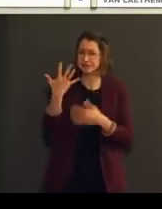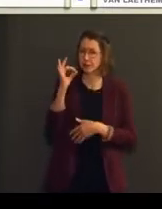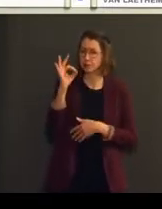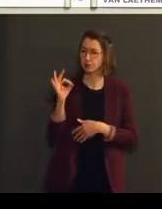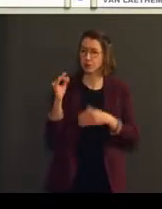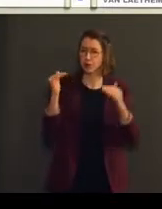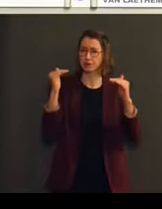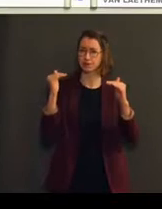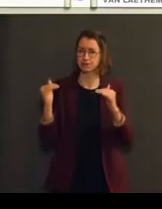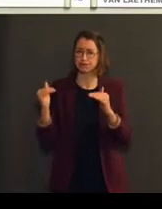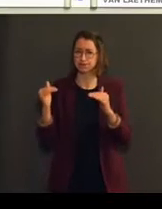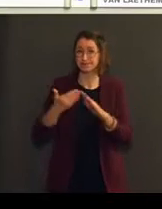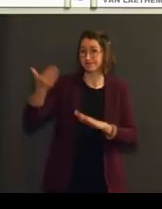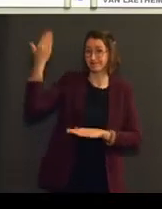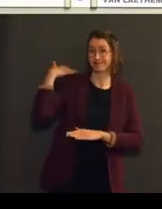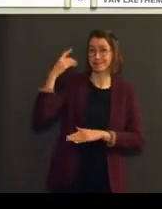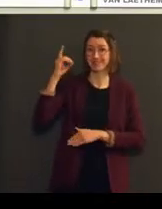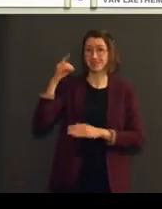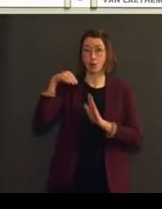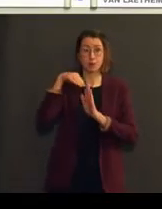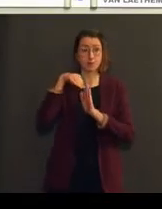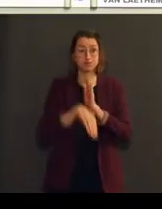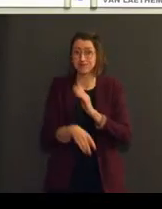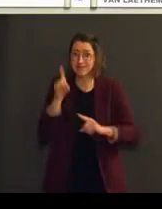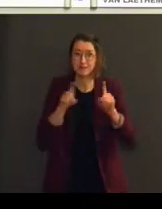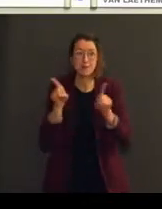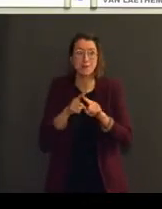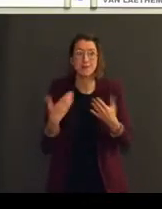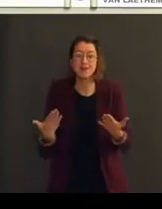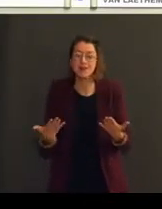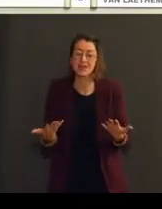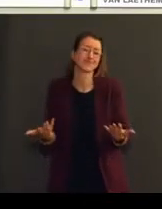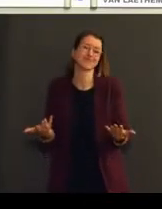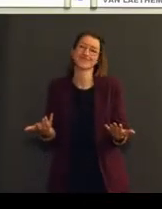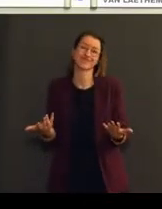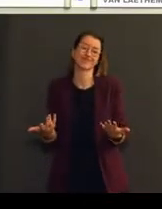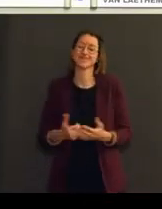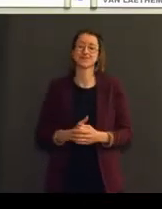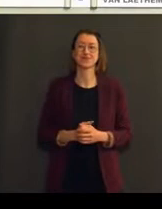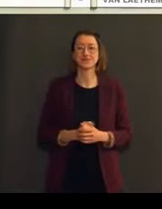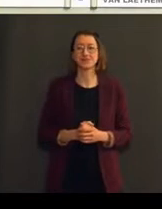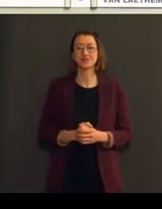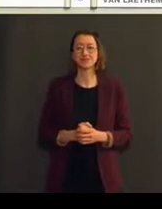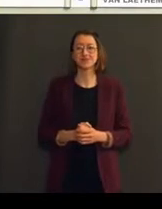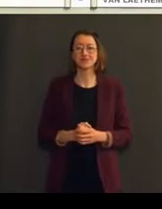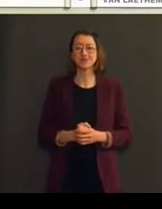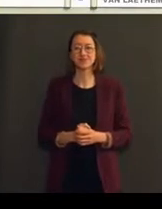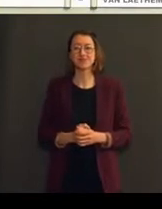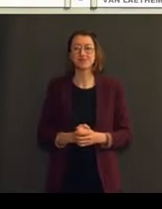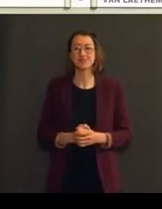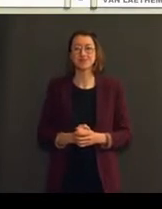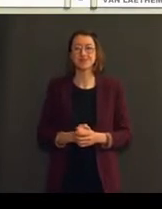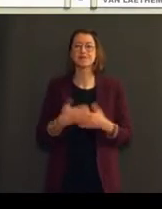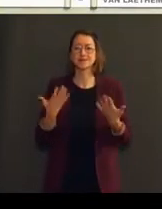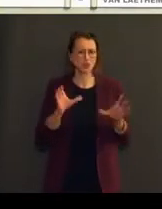de descente qu'on espérait avoir au niveau du nombre de contaminations. Si on s'intéresse au groupe d'âge, on se